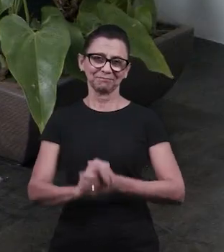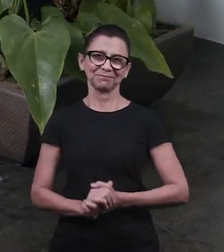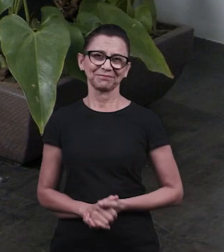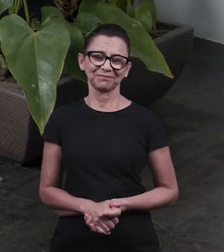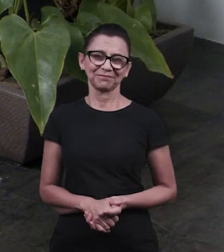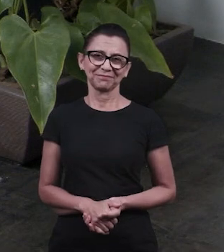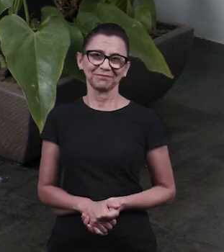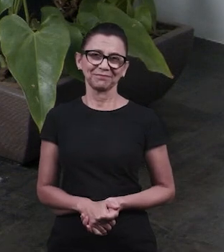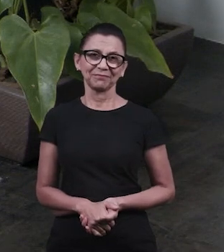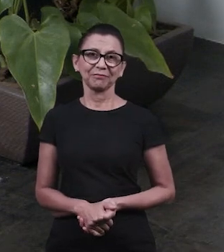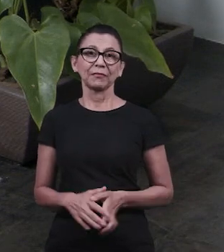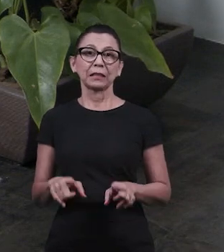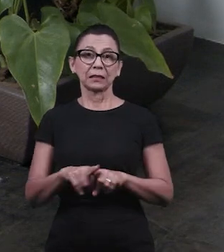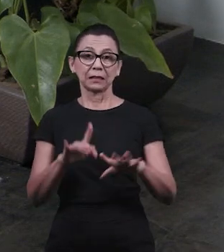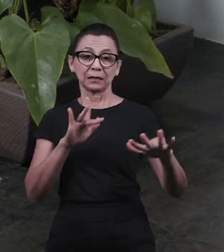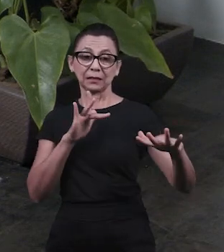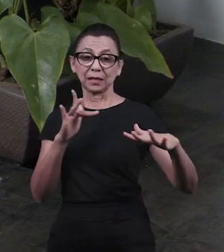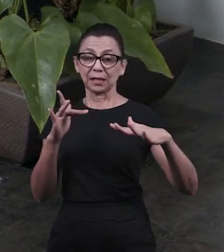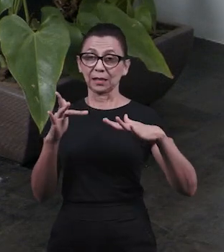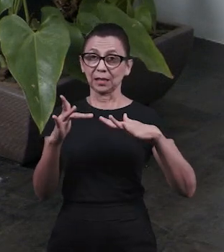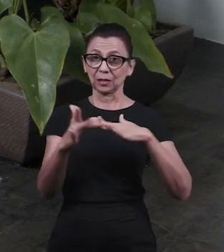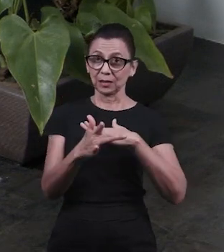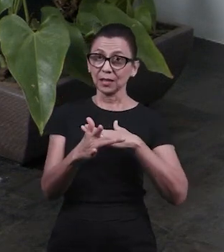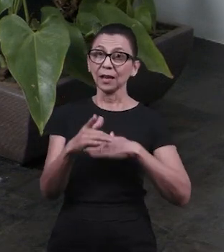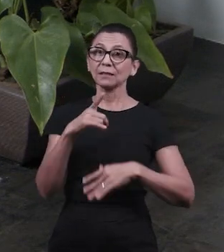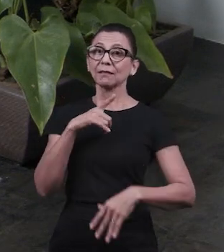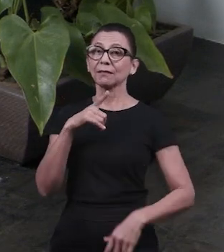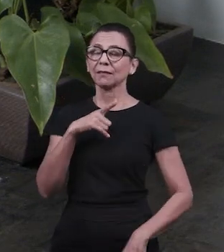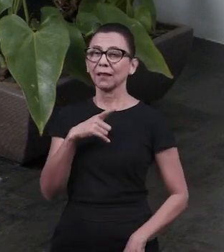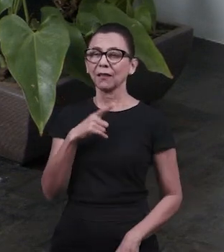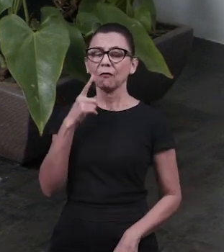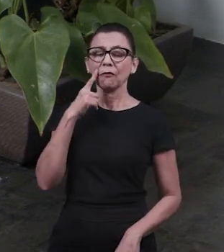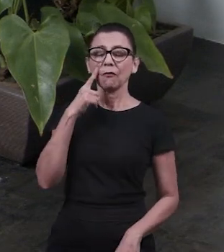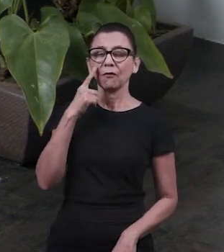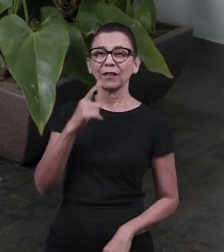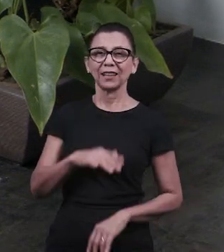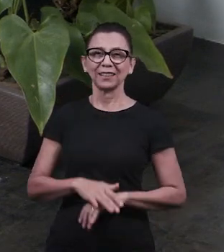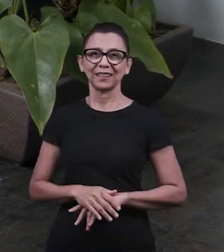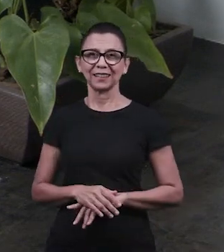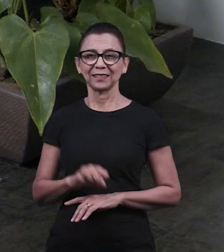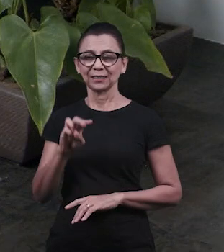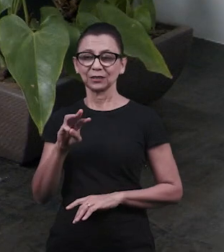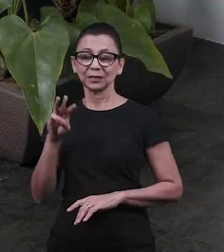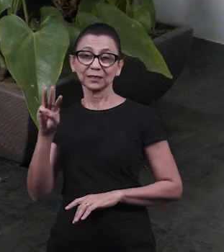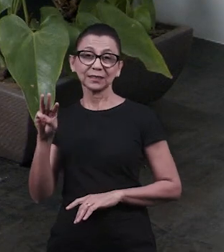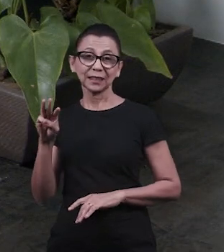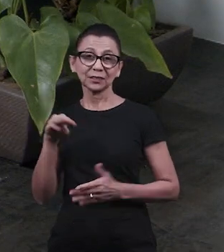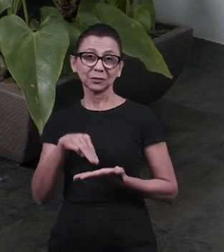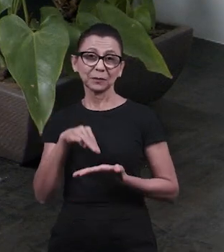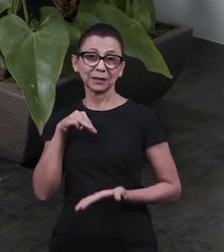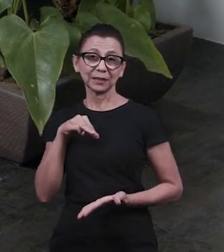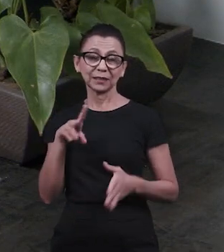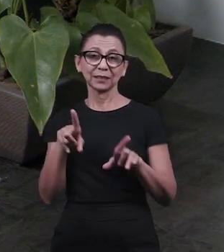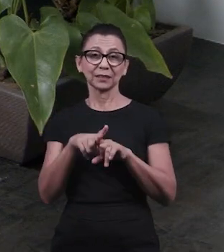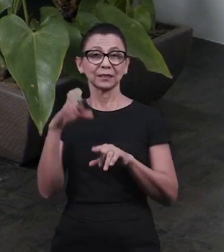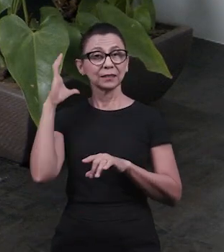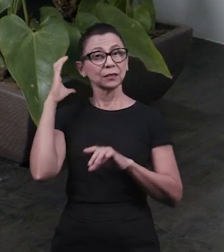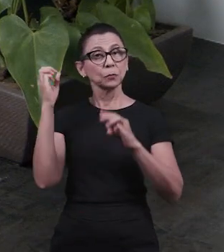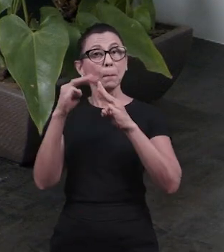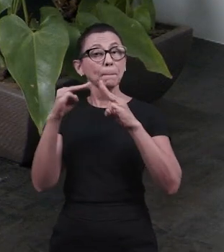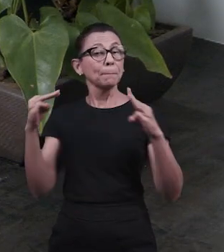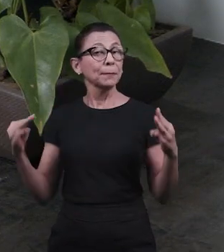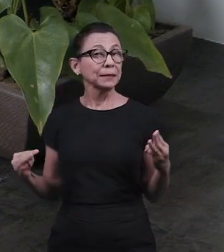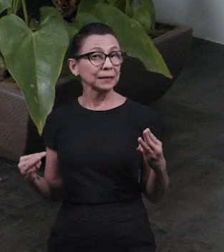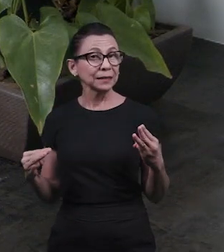И также мы имеем наши каналы в социальных сетях. Вы можете узнавать о нас через